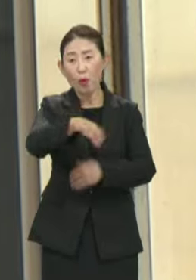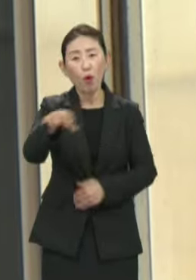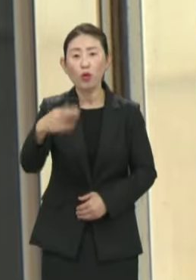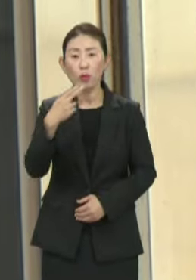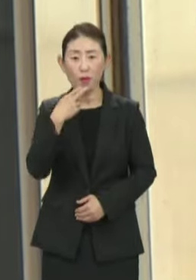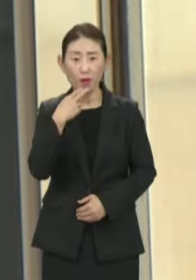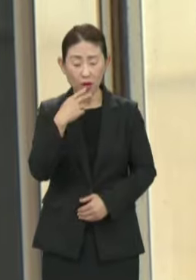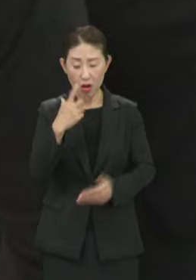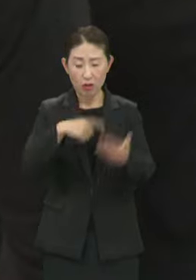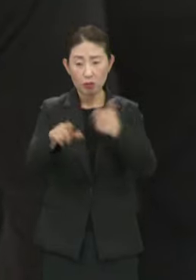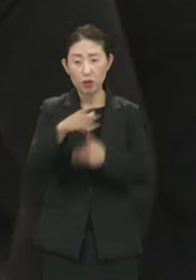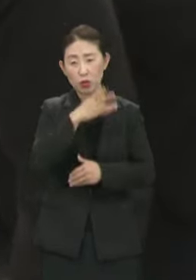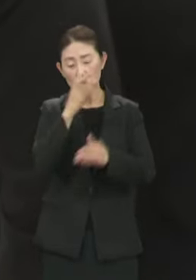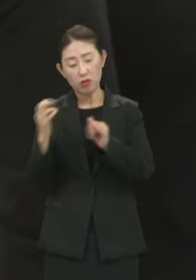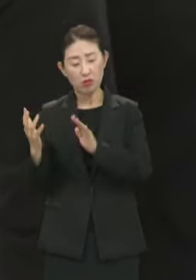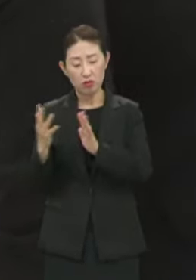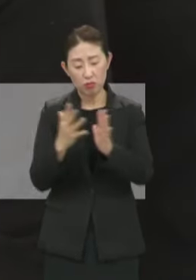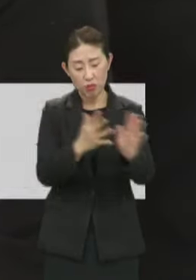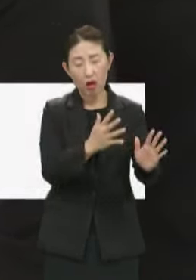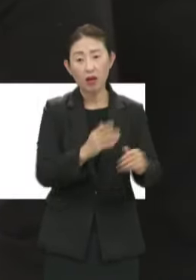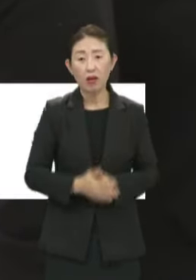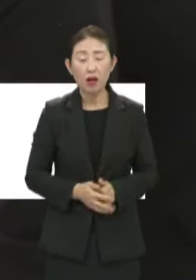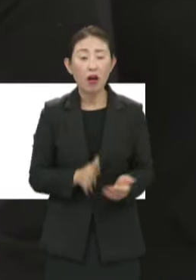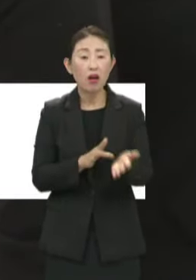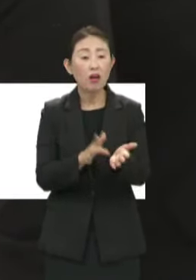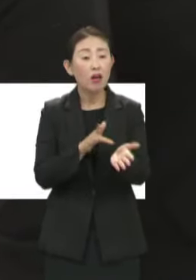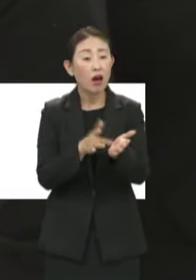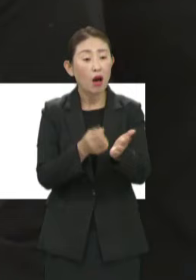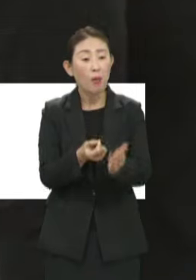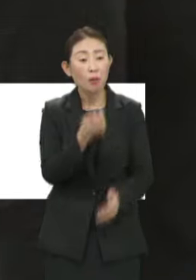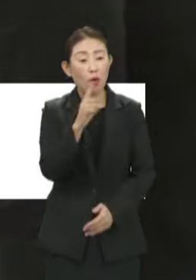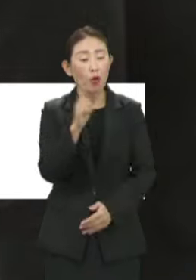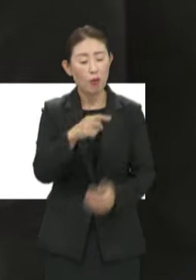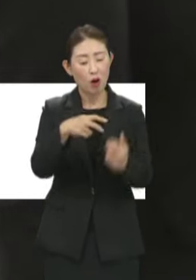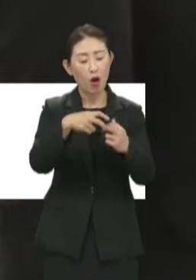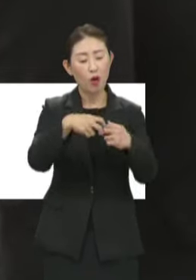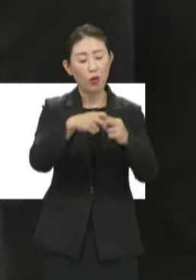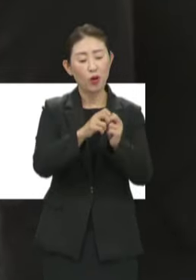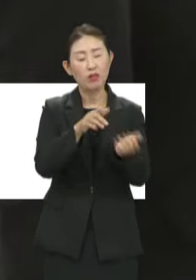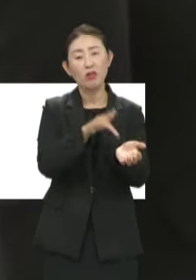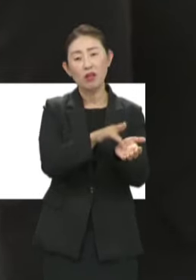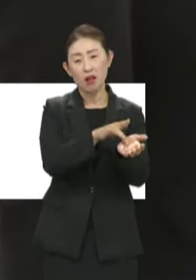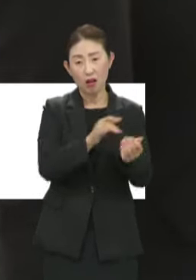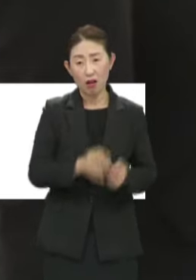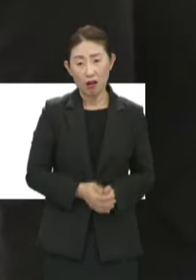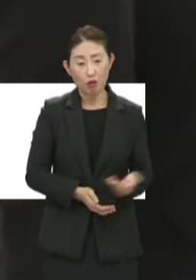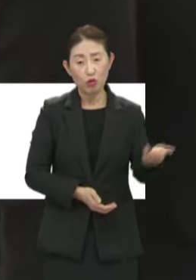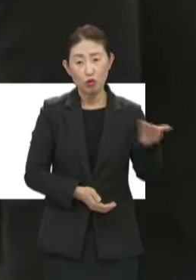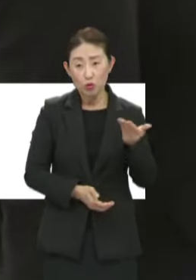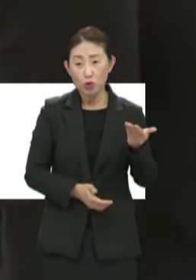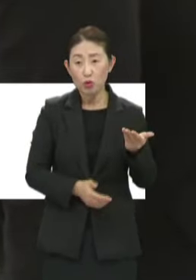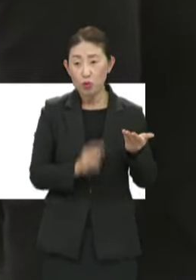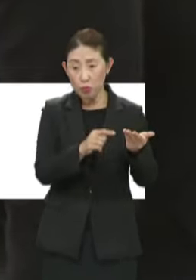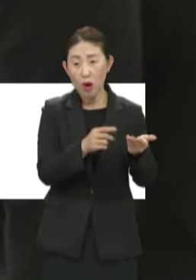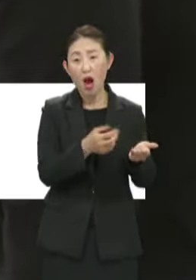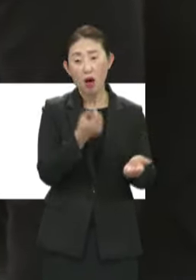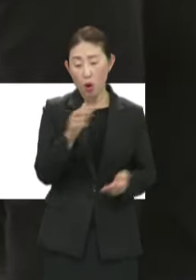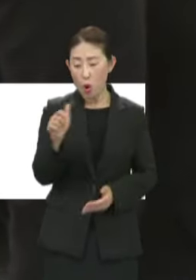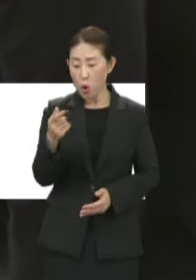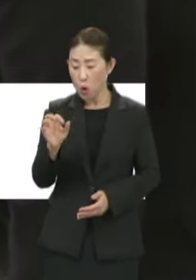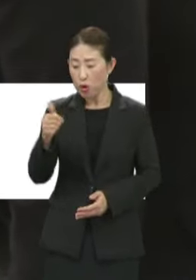발길이 이어집니다. 무슨 약 받으세요? 네, 관절약. 여기서는 관절약 먹고 홍해에 또 보건소